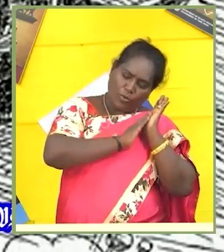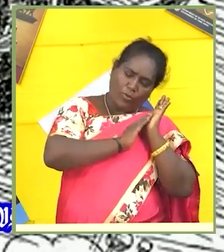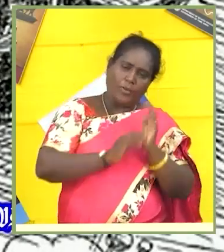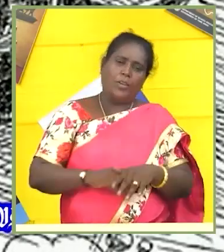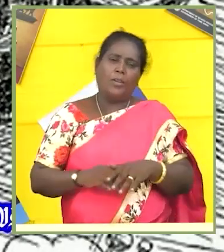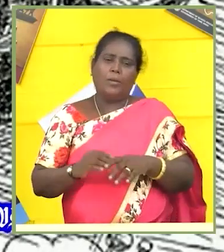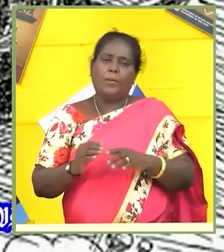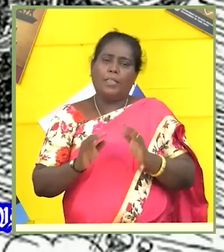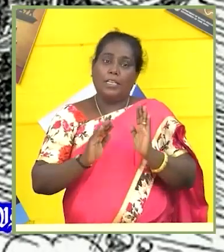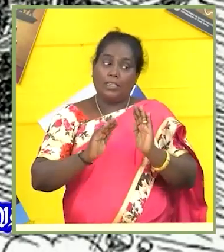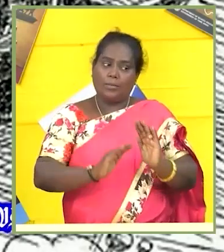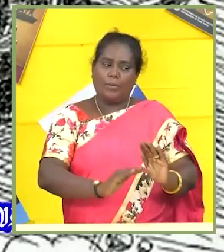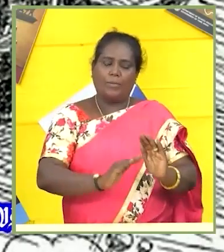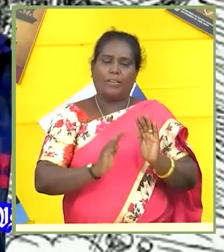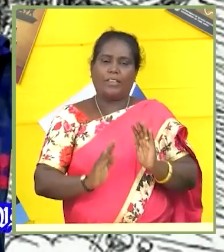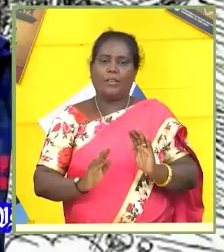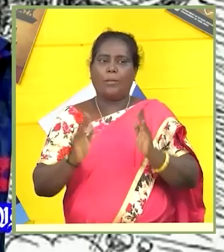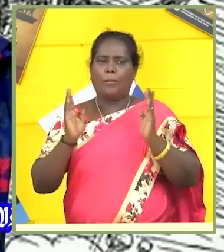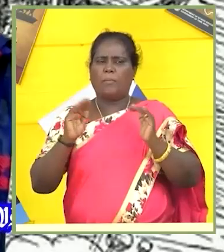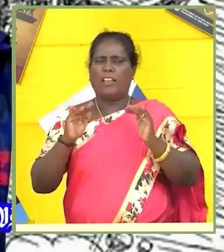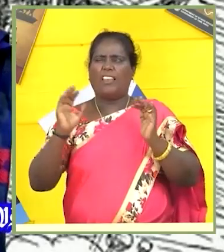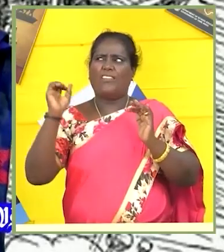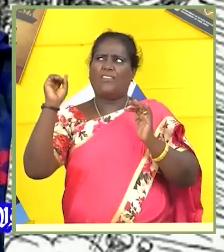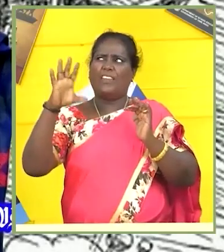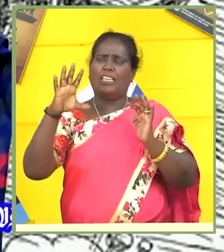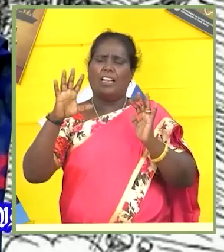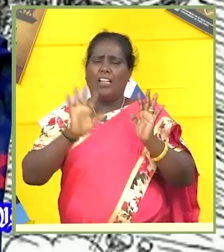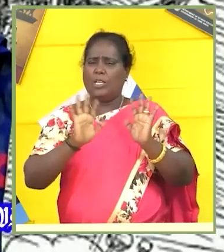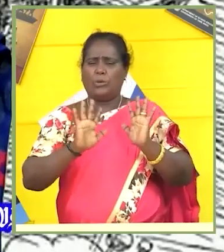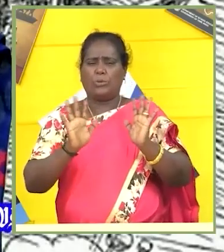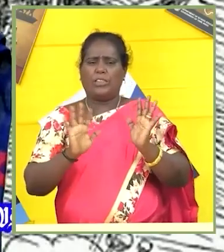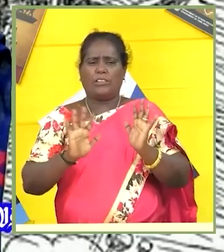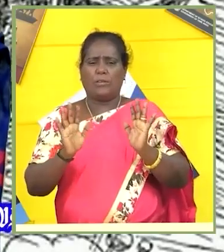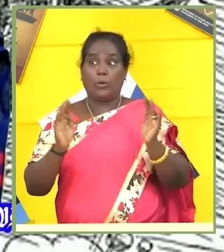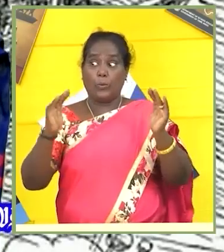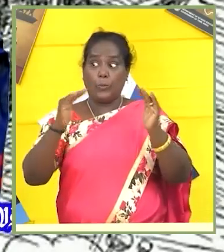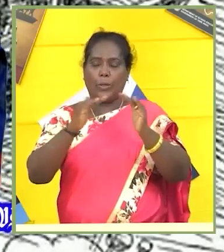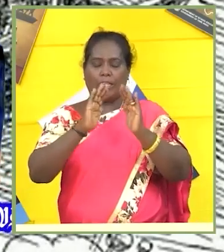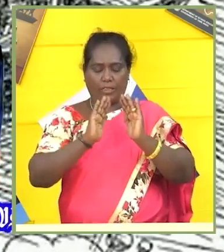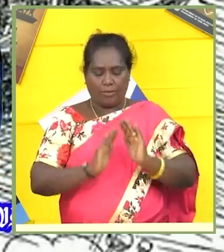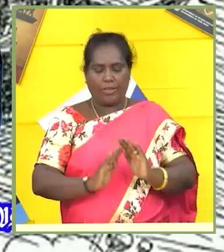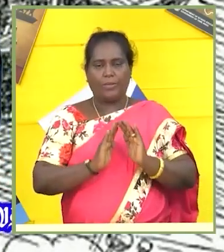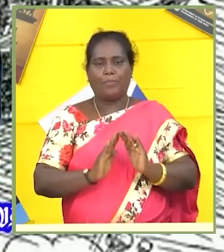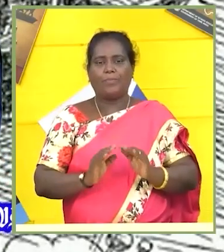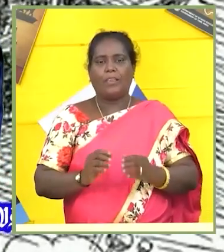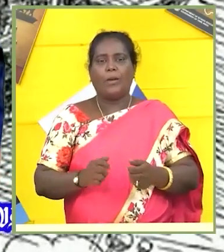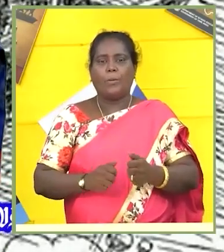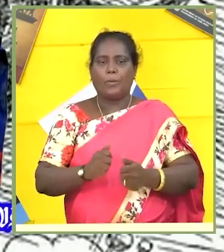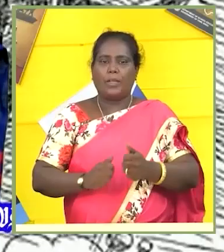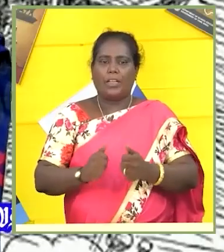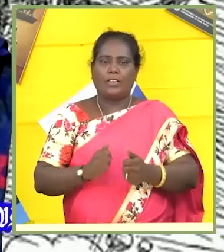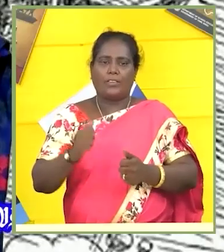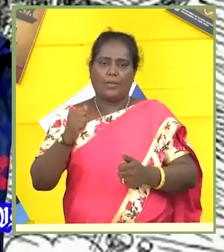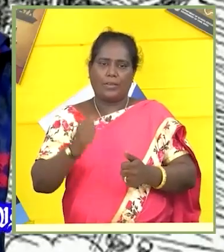முன்னர் 20 நிமிடங்கள் ஓய்வளிக்க வேண்டும். ஜல்லிக்கட்டு காளைகள் நிறுத்தப்படும் இடத்தில் மழை மற்றும் வெயில் பாதிக்காமல்